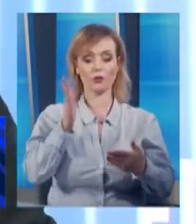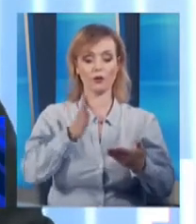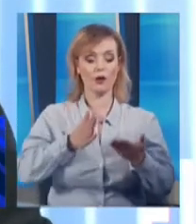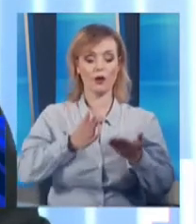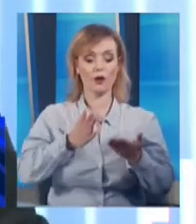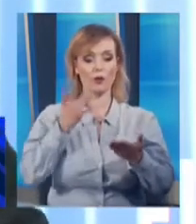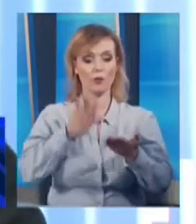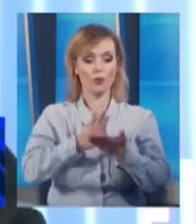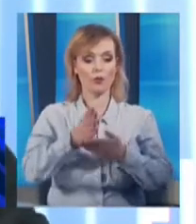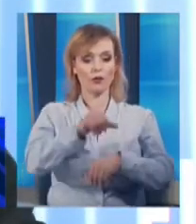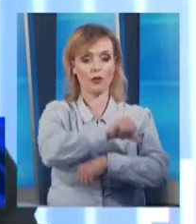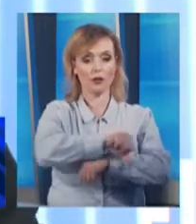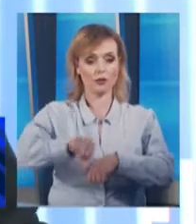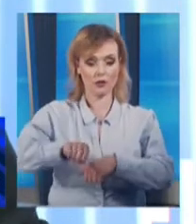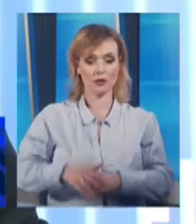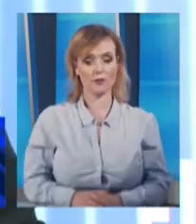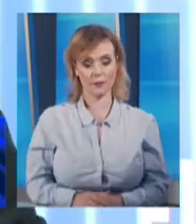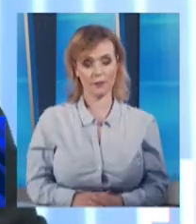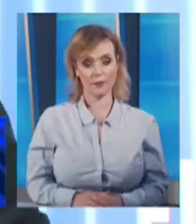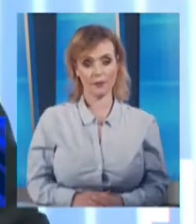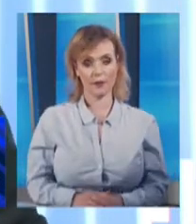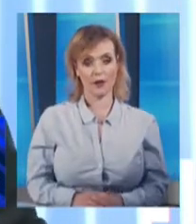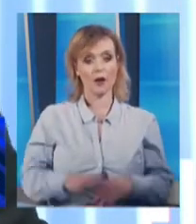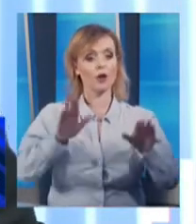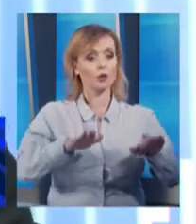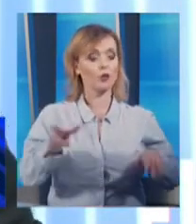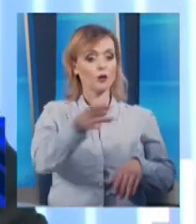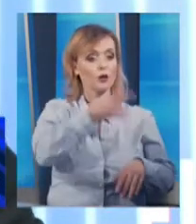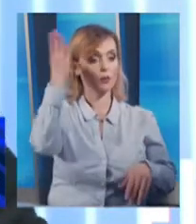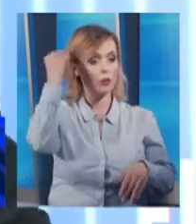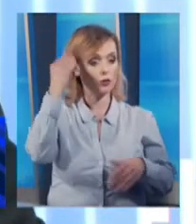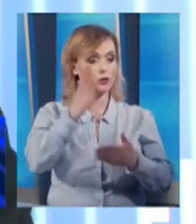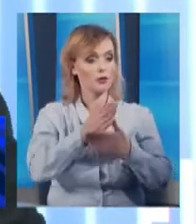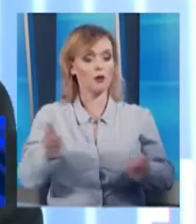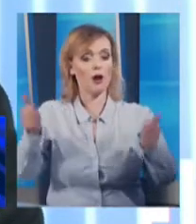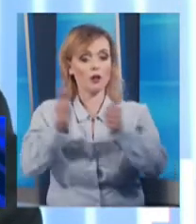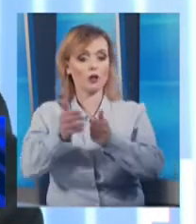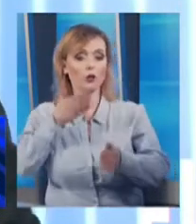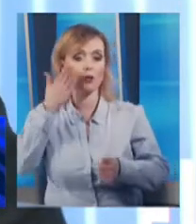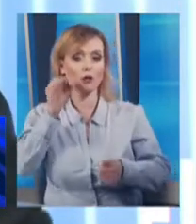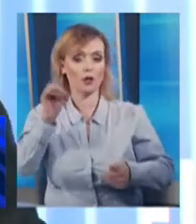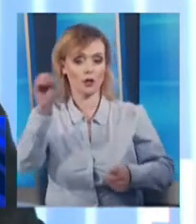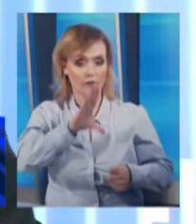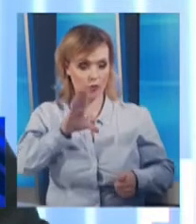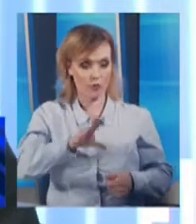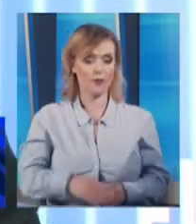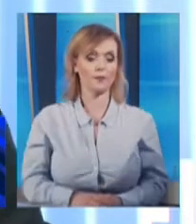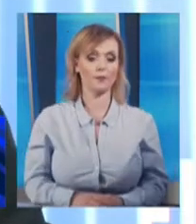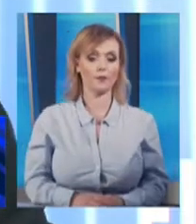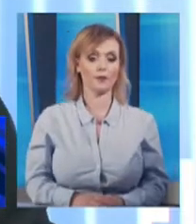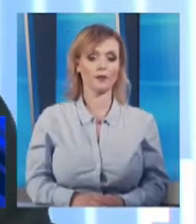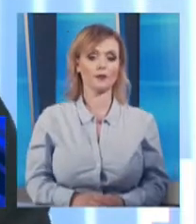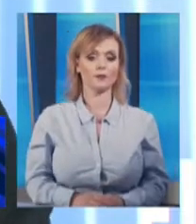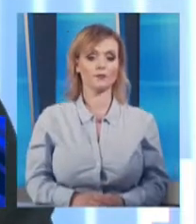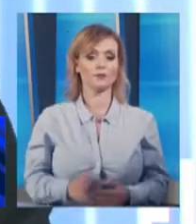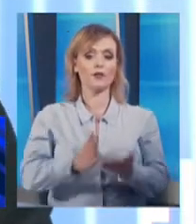prisma prerogativelor pe care le are președintele, locul Republicii Moldova este alături de România și Uniunea Europeană, de statele Uniunii Europene. Vectorul